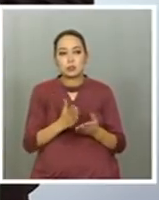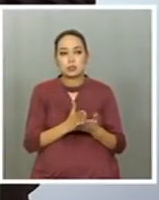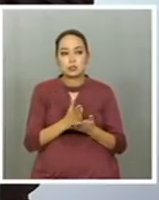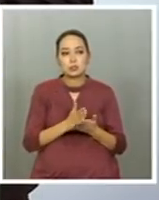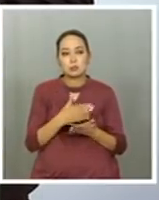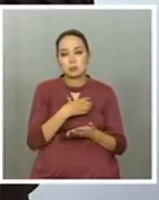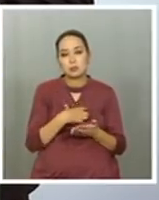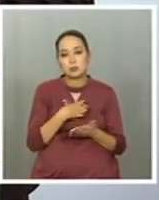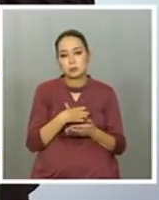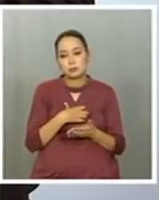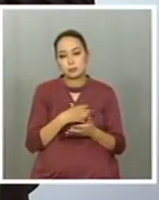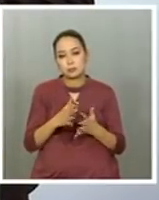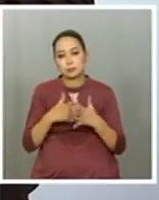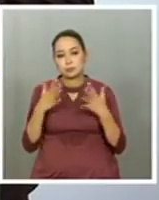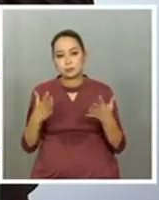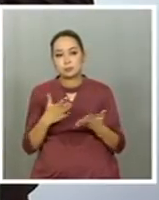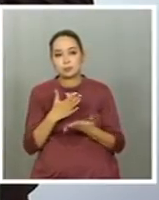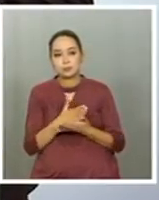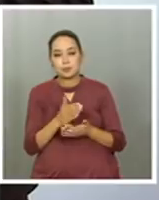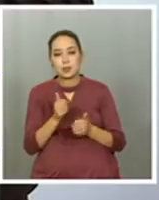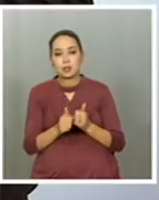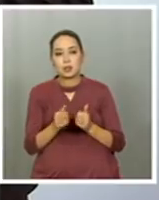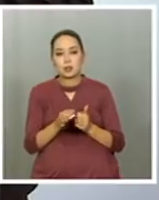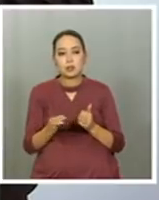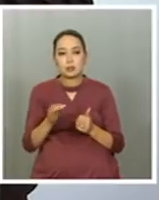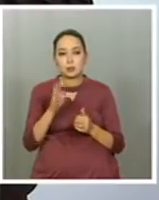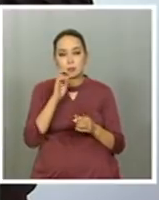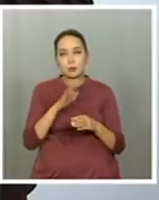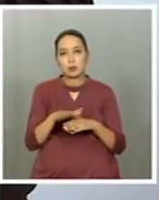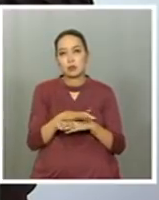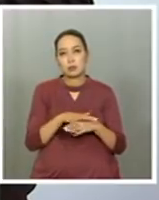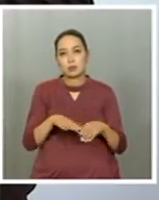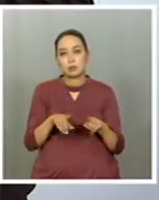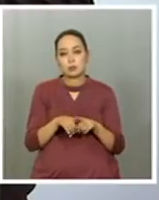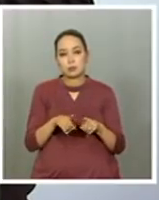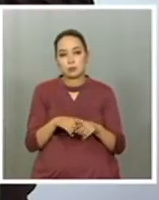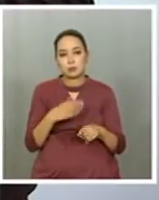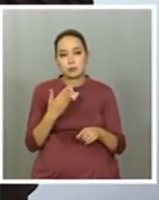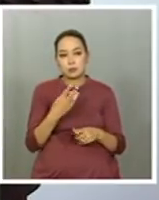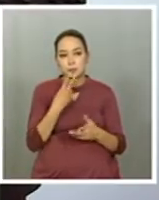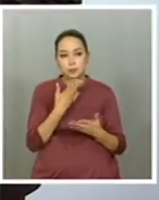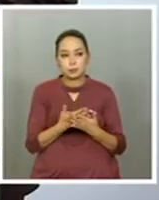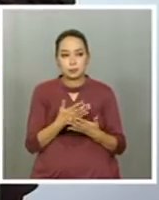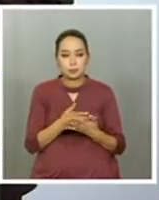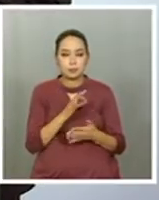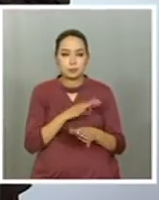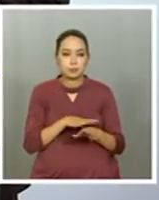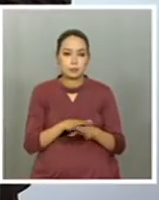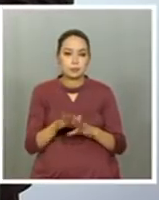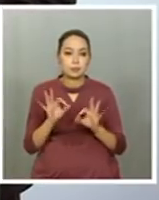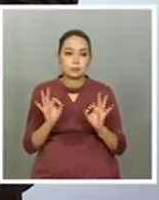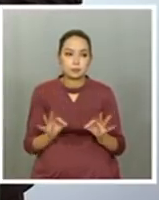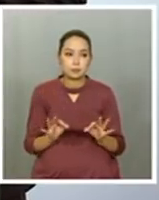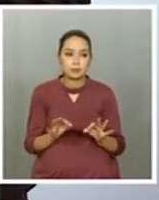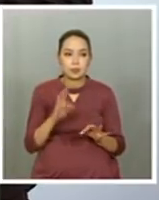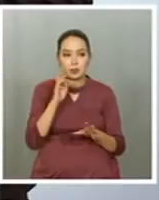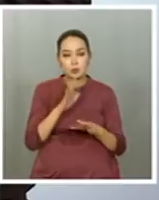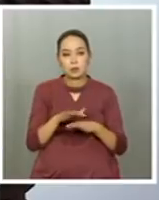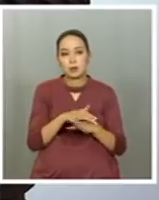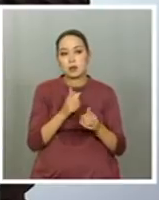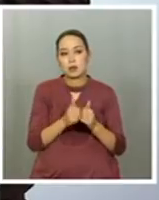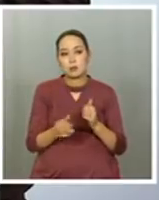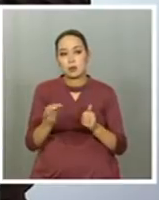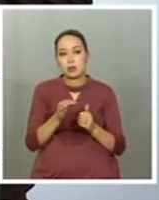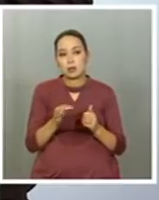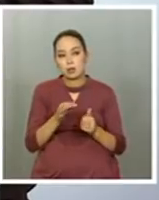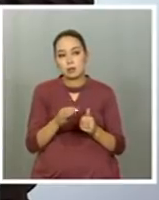саясаттың маңызы ерекше, яғни әрбір аймаққа мемлекет тарапынан белгілі бір саясат қолданған дұрыс. Мемлекет әрбір аймақ үшін жаңағы